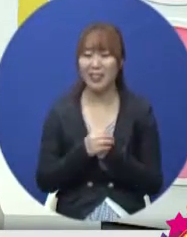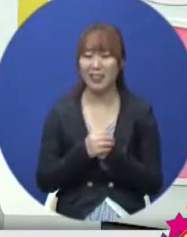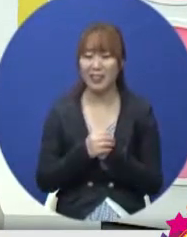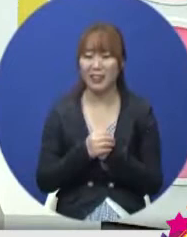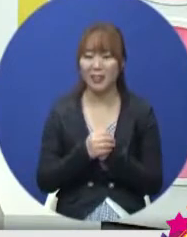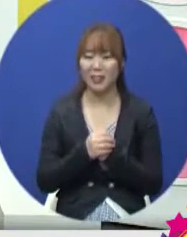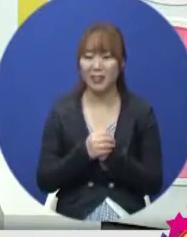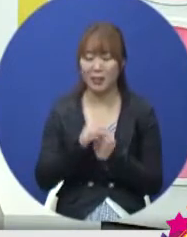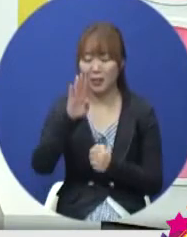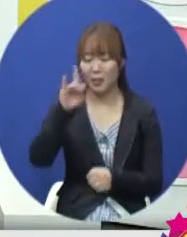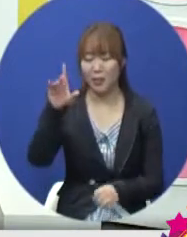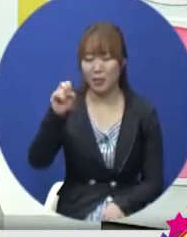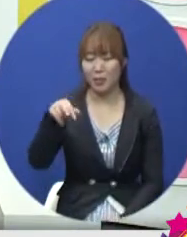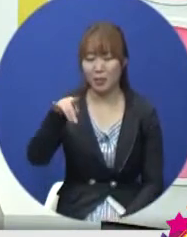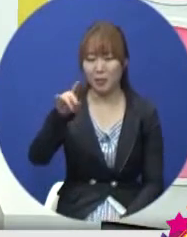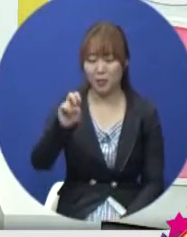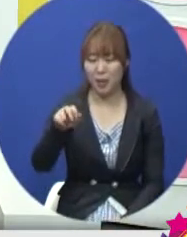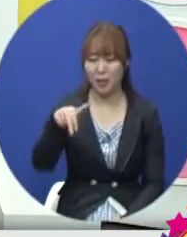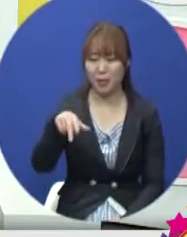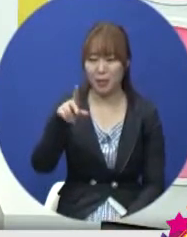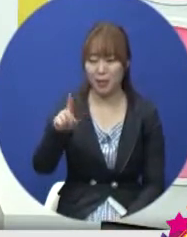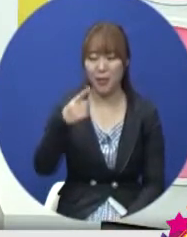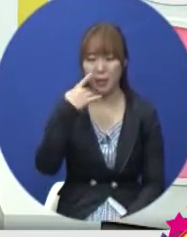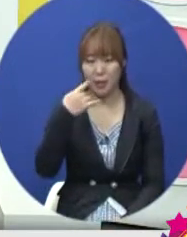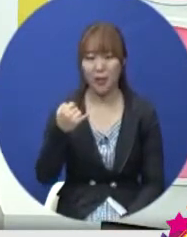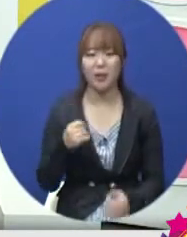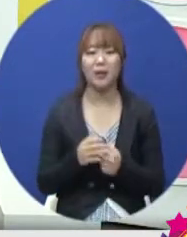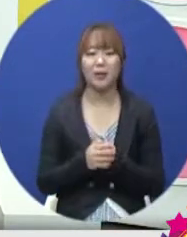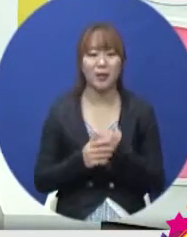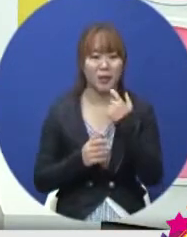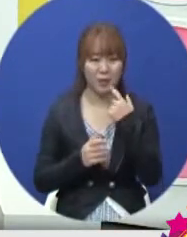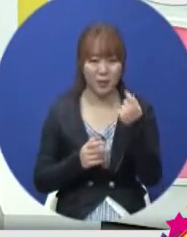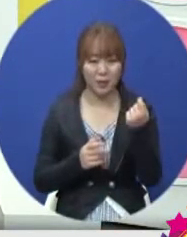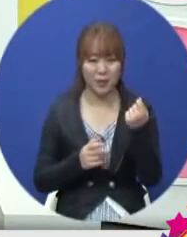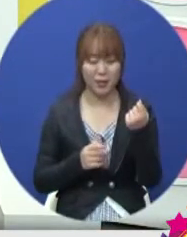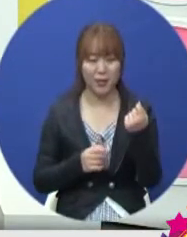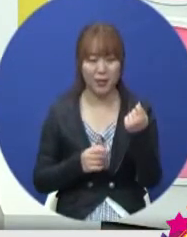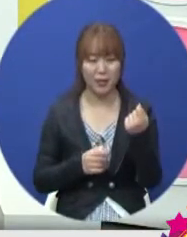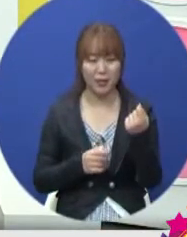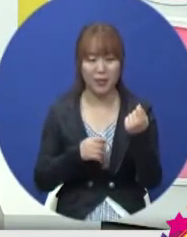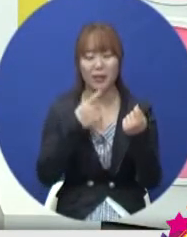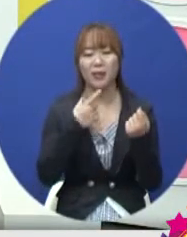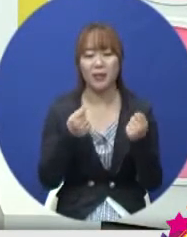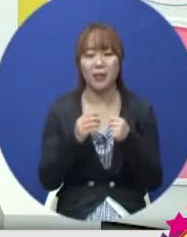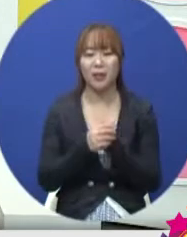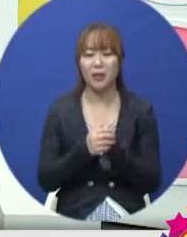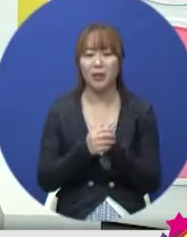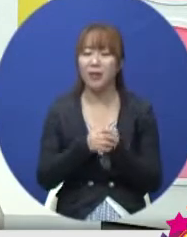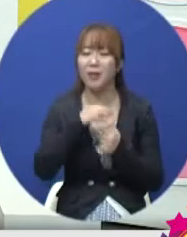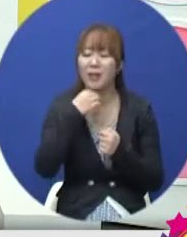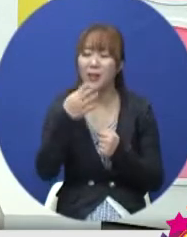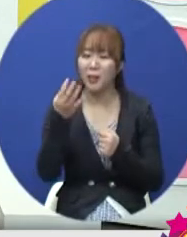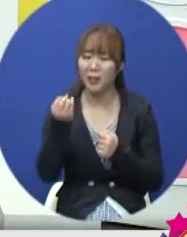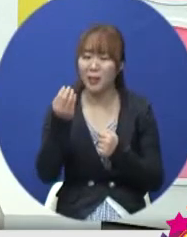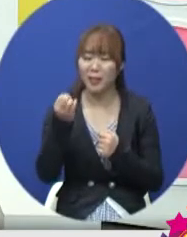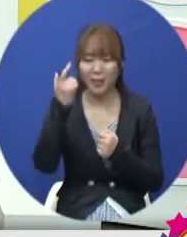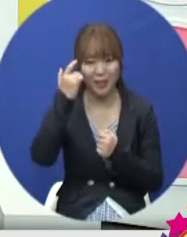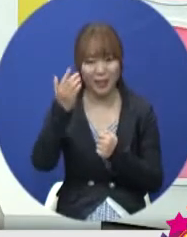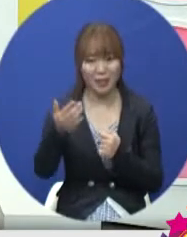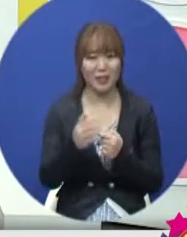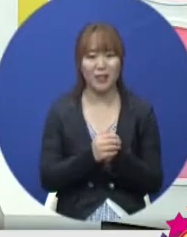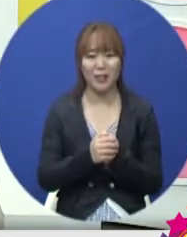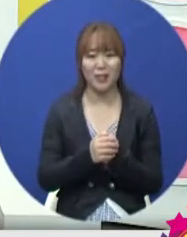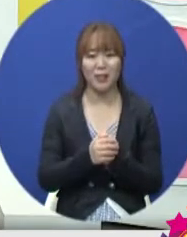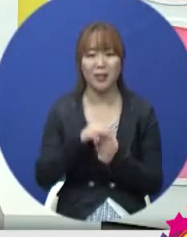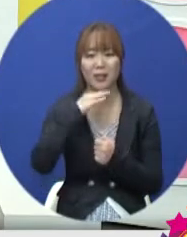박정, 네. 점자? 네, 어머니. 네네, 점자. 언니. 점자 어머님. 네. 혹시 매당님 몇 반이세요?